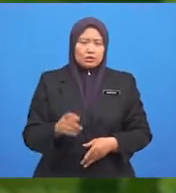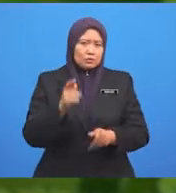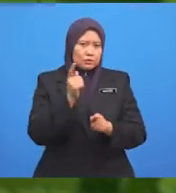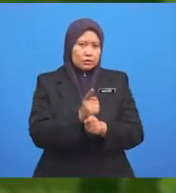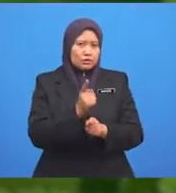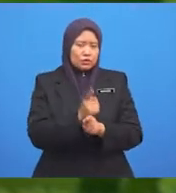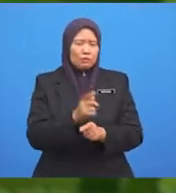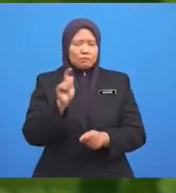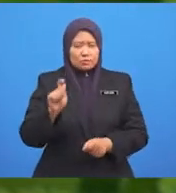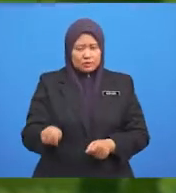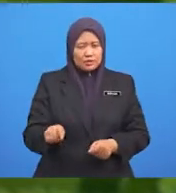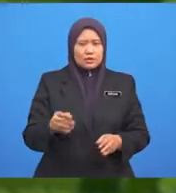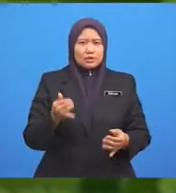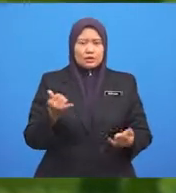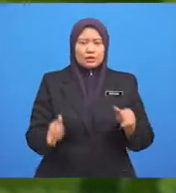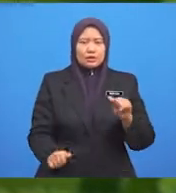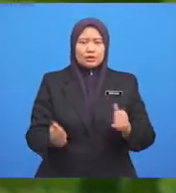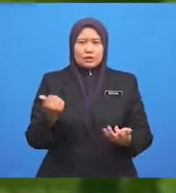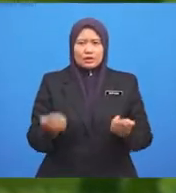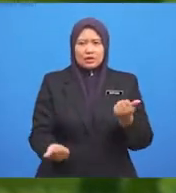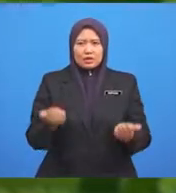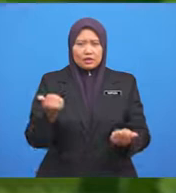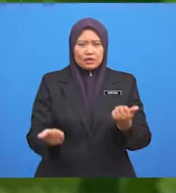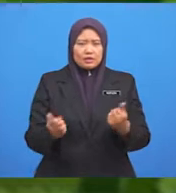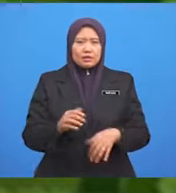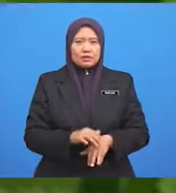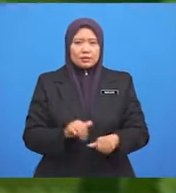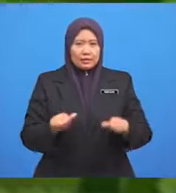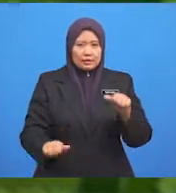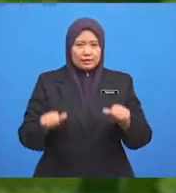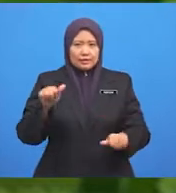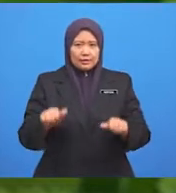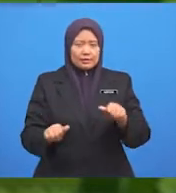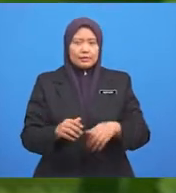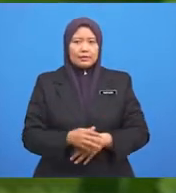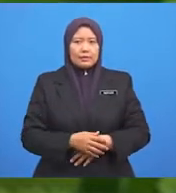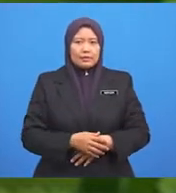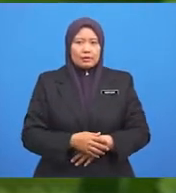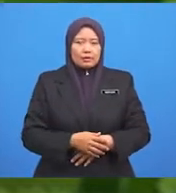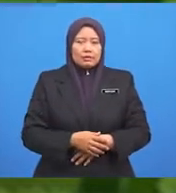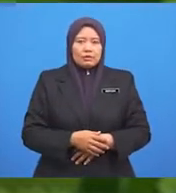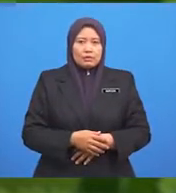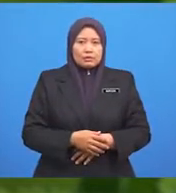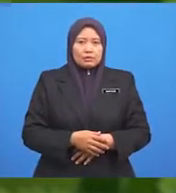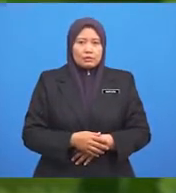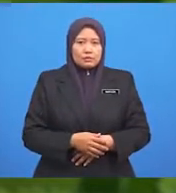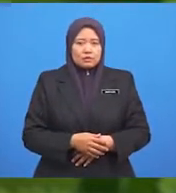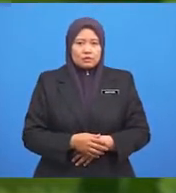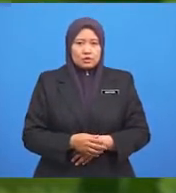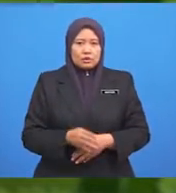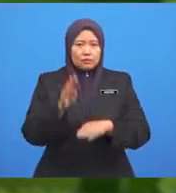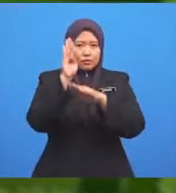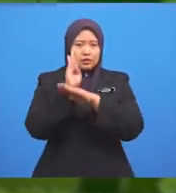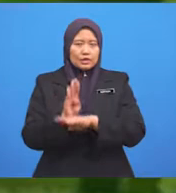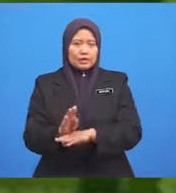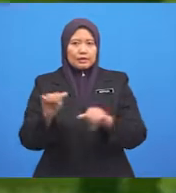adil berasaskan nilai kemanusiaan sejagat dan membudayakan amalan